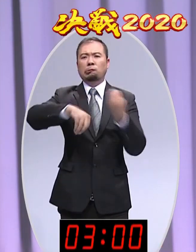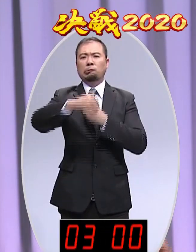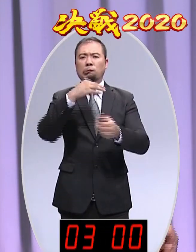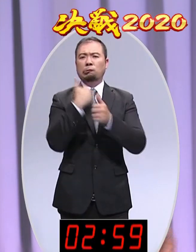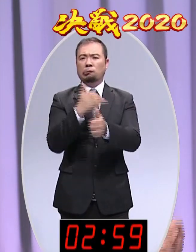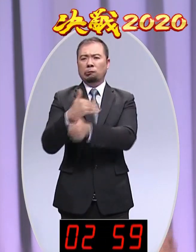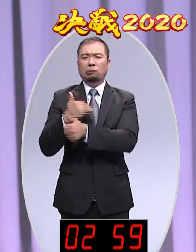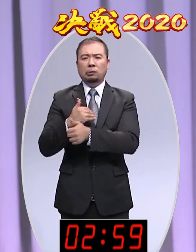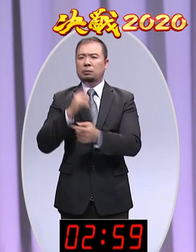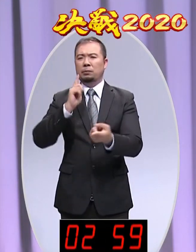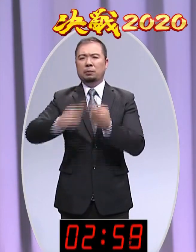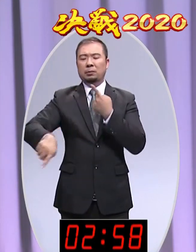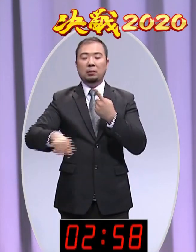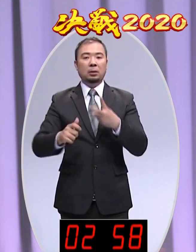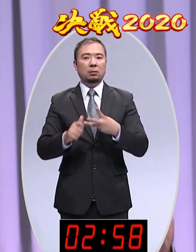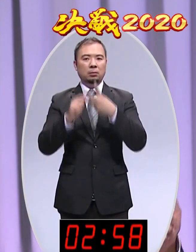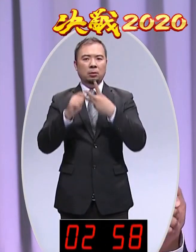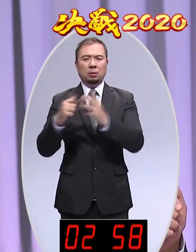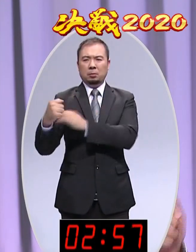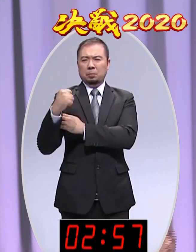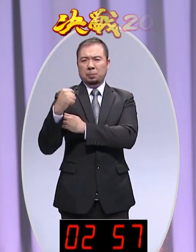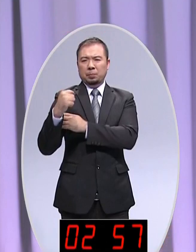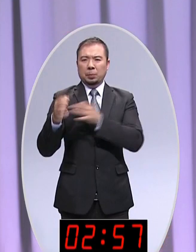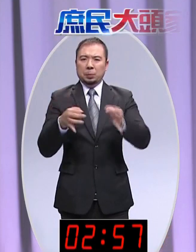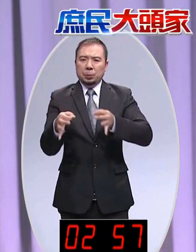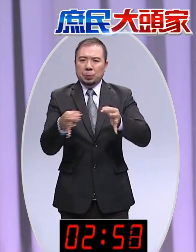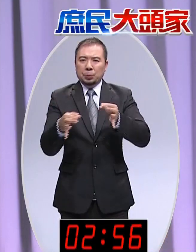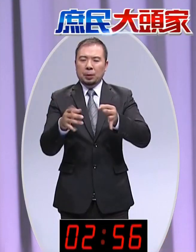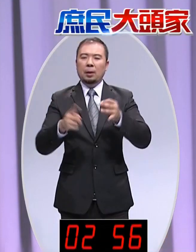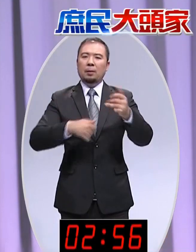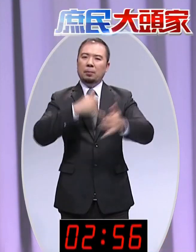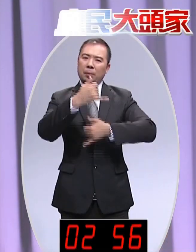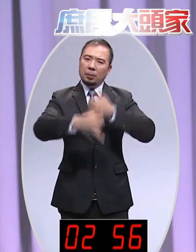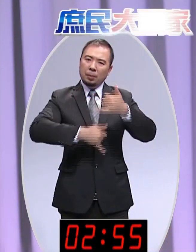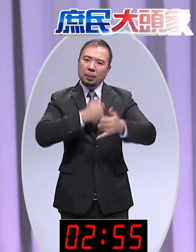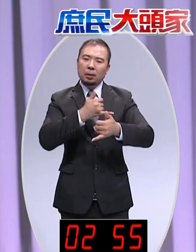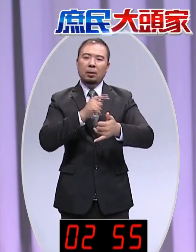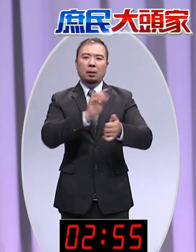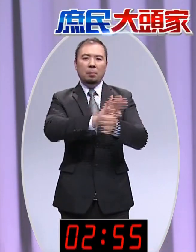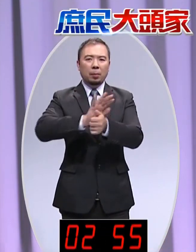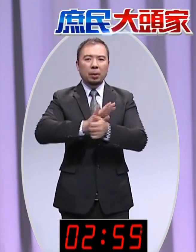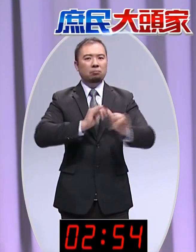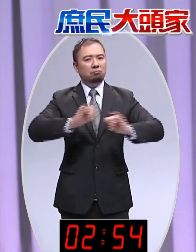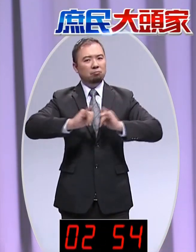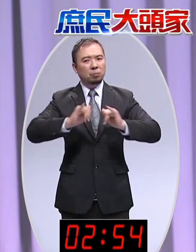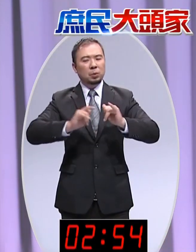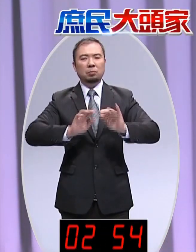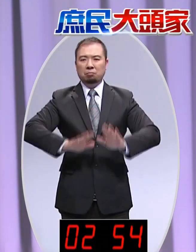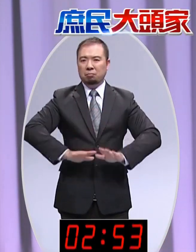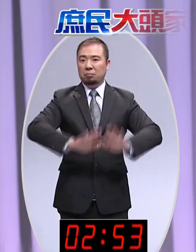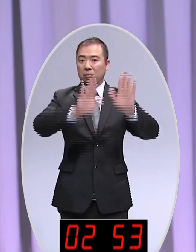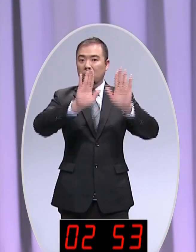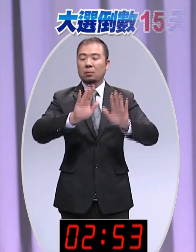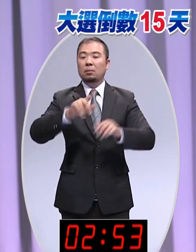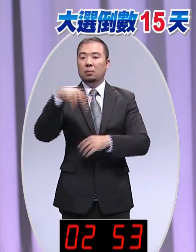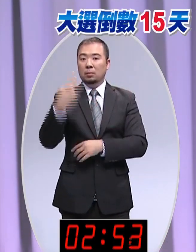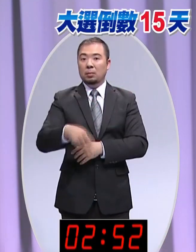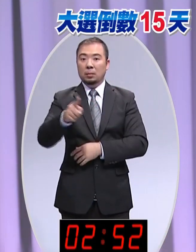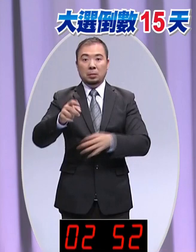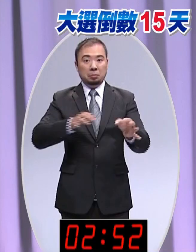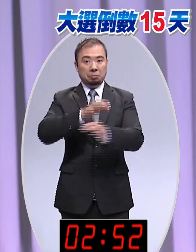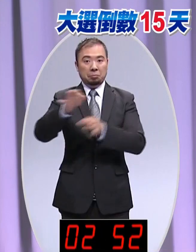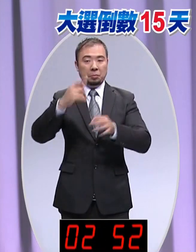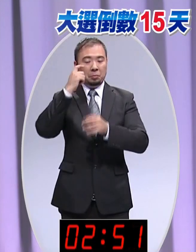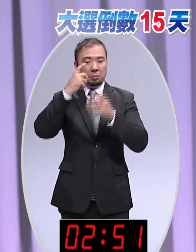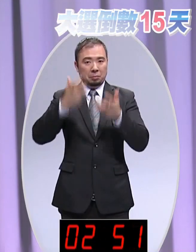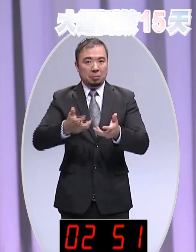力拼经济，照顾民生。在经济方面，我强调三点：第一，只要